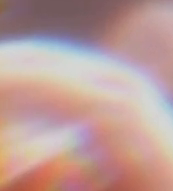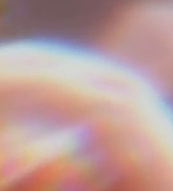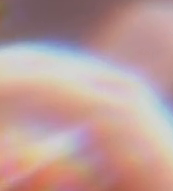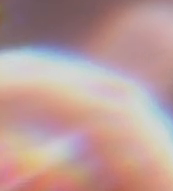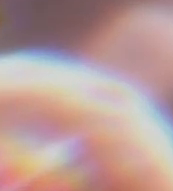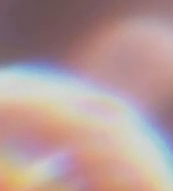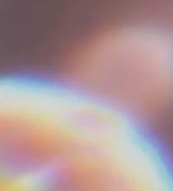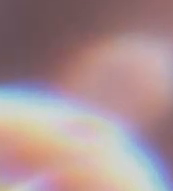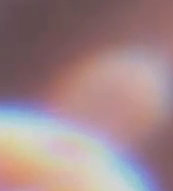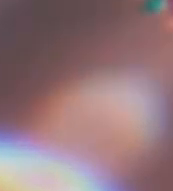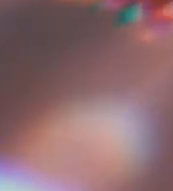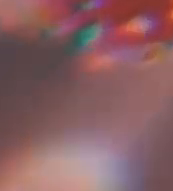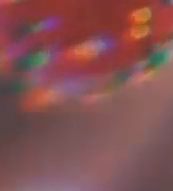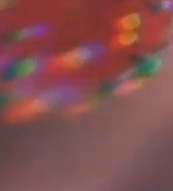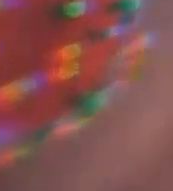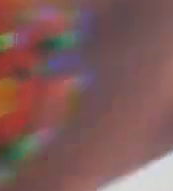ام